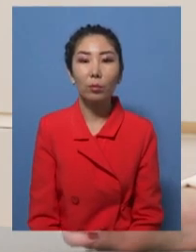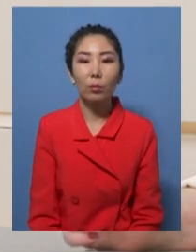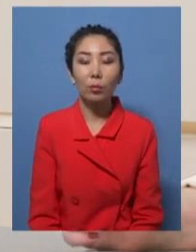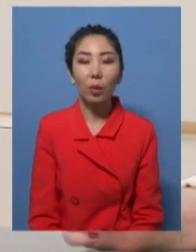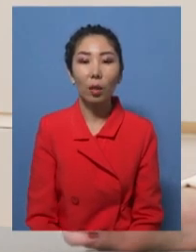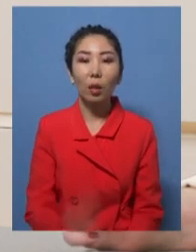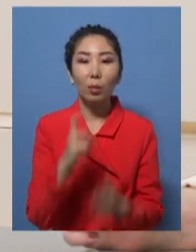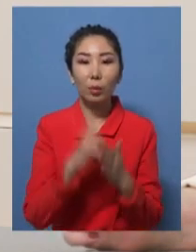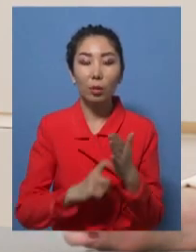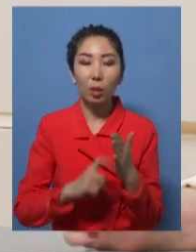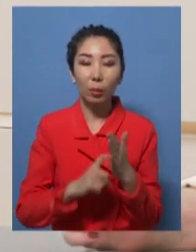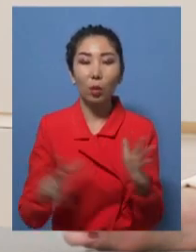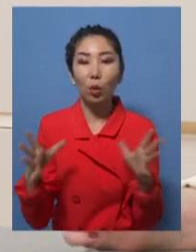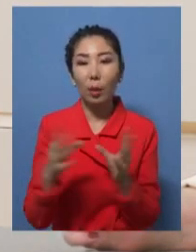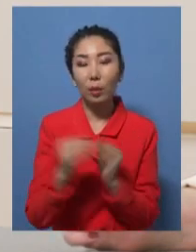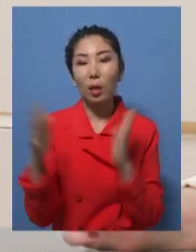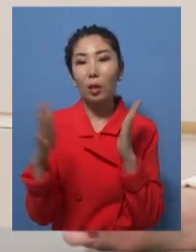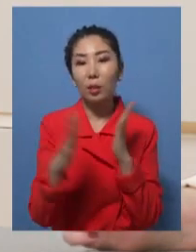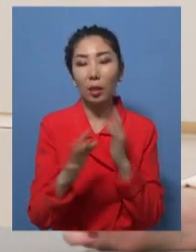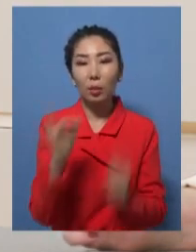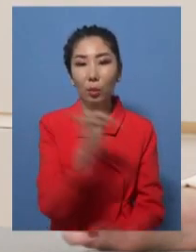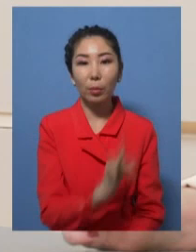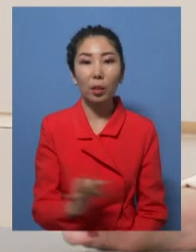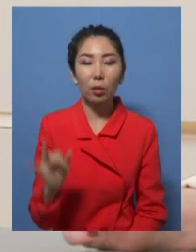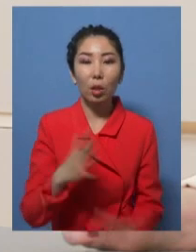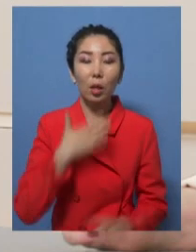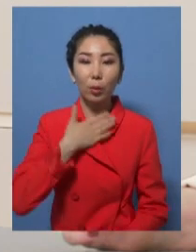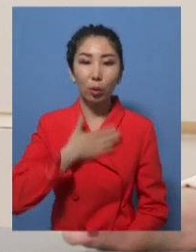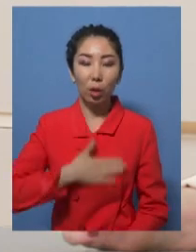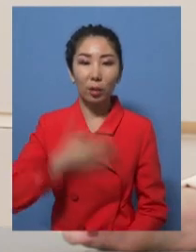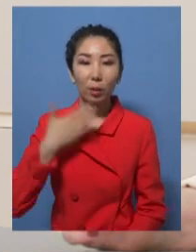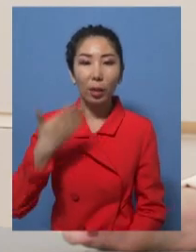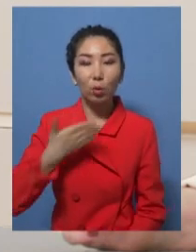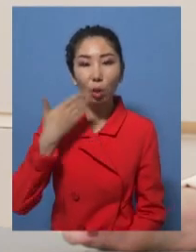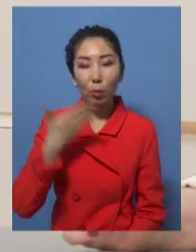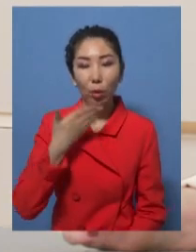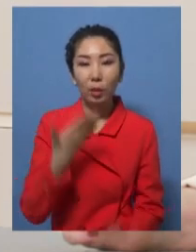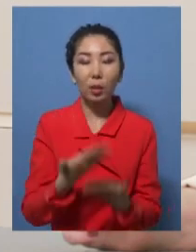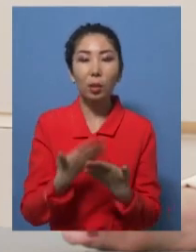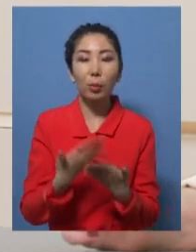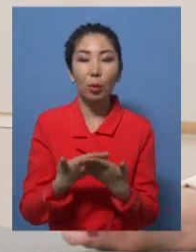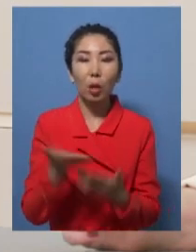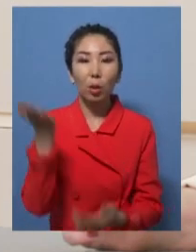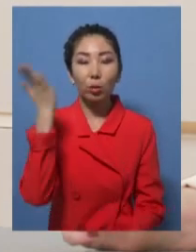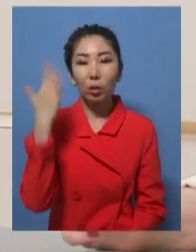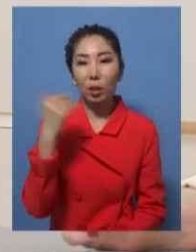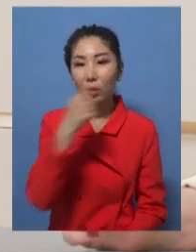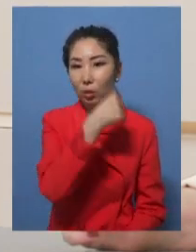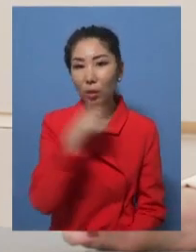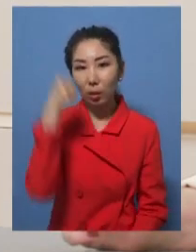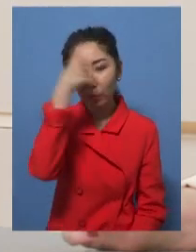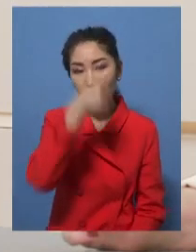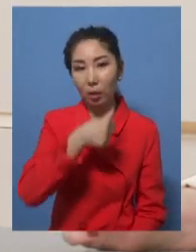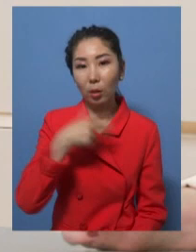ауданымызда қылмыстық жағдай мен жаңа қоғамдық саяси жағдай біркелкі тұрақты деп айтуымызға болады. Себебі өткен жылы